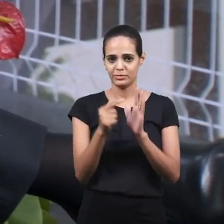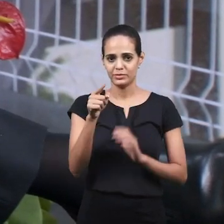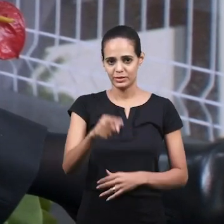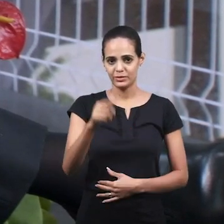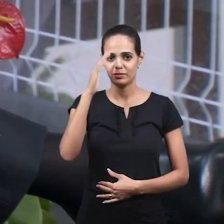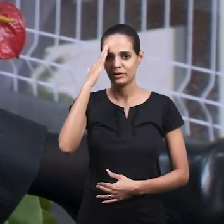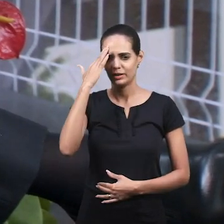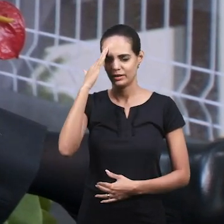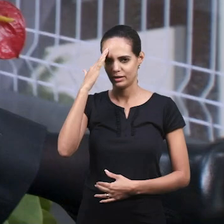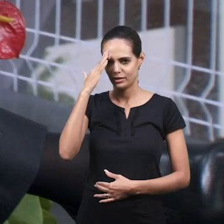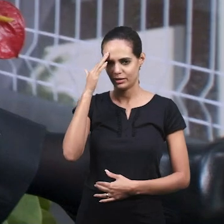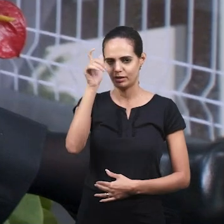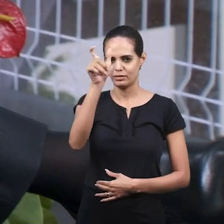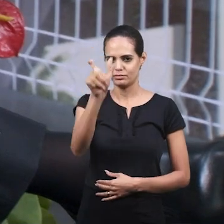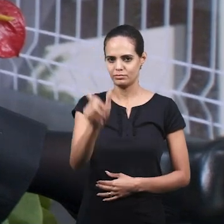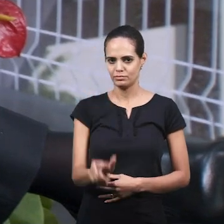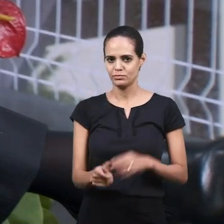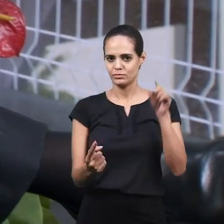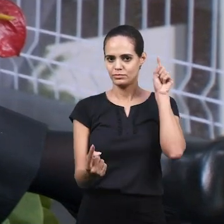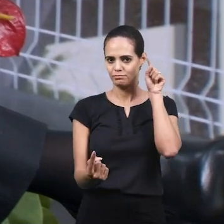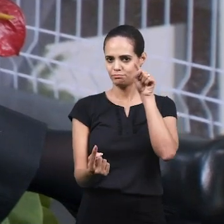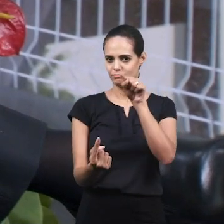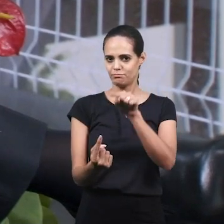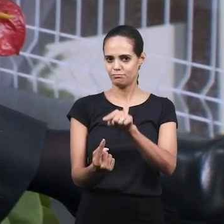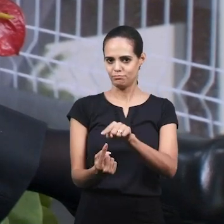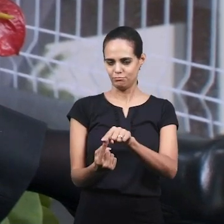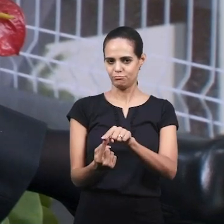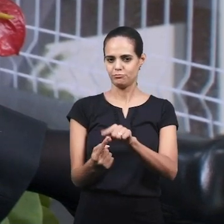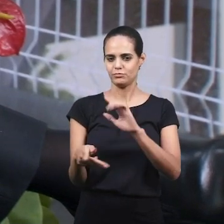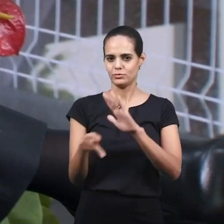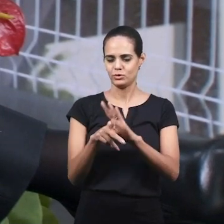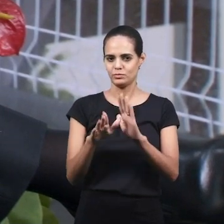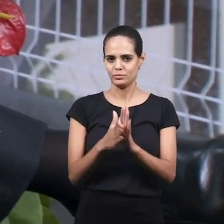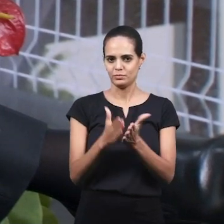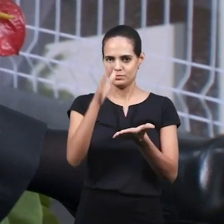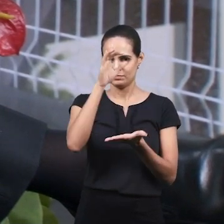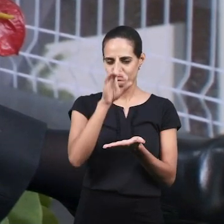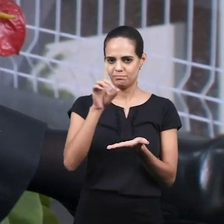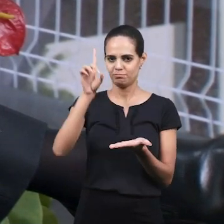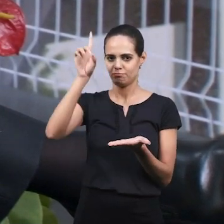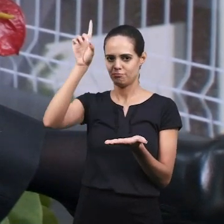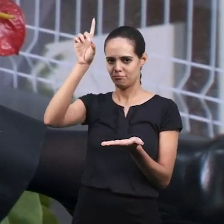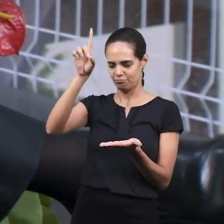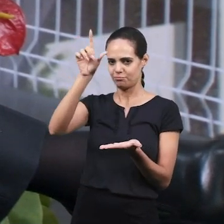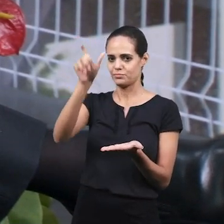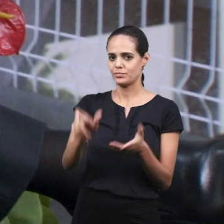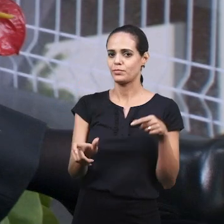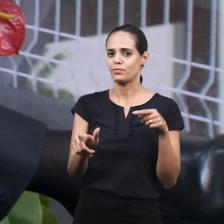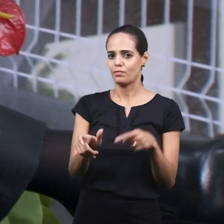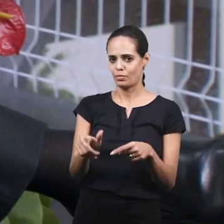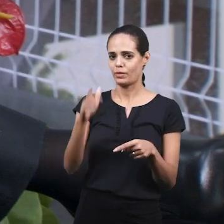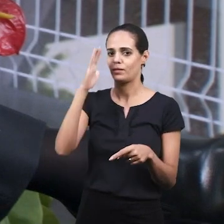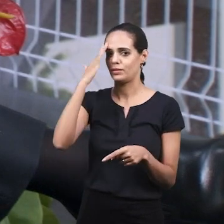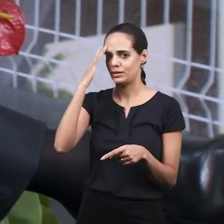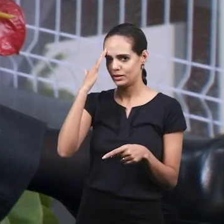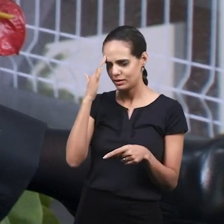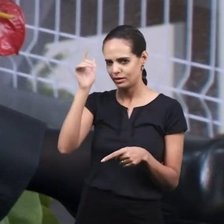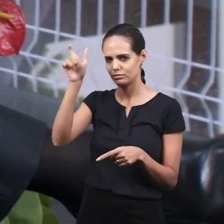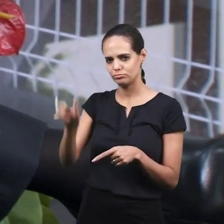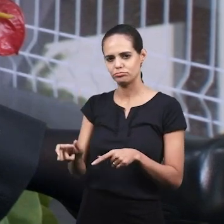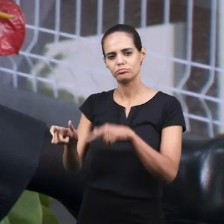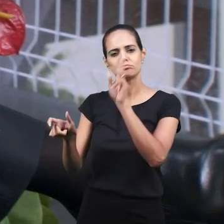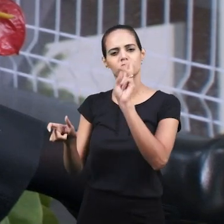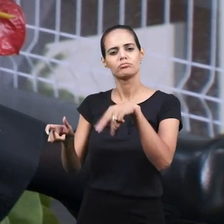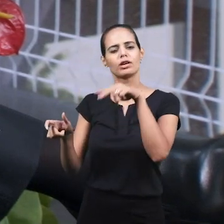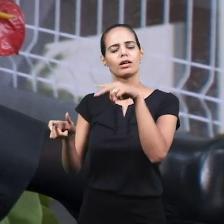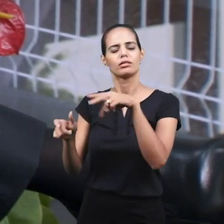d'un personnage biblique qui est un type de tous ceux qui souhaitent comprendre qui est Jésus. Vous allez voir